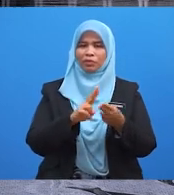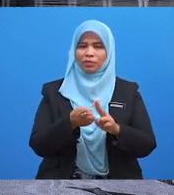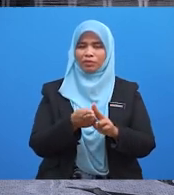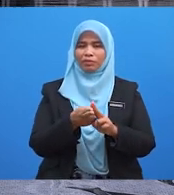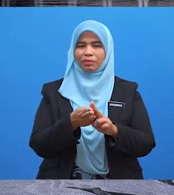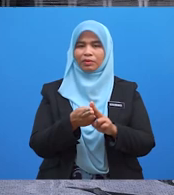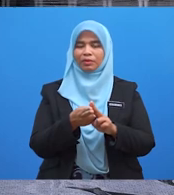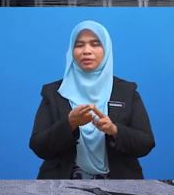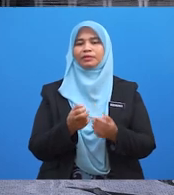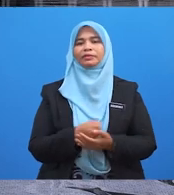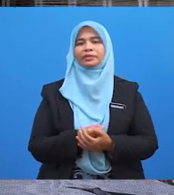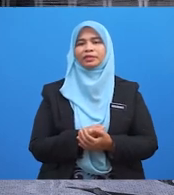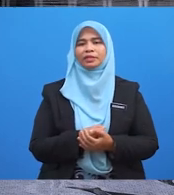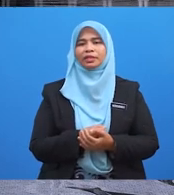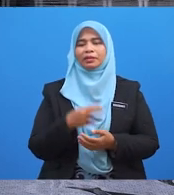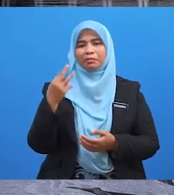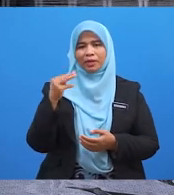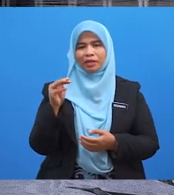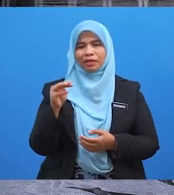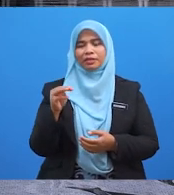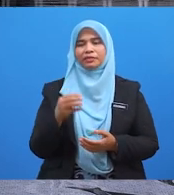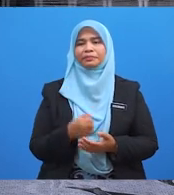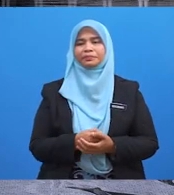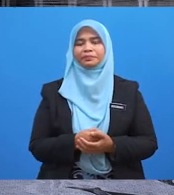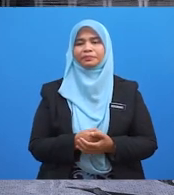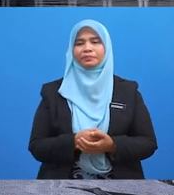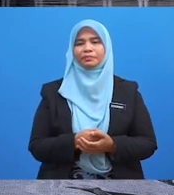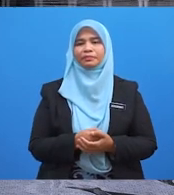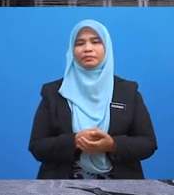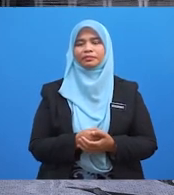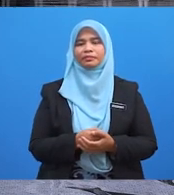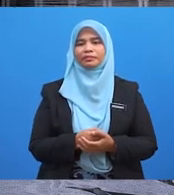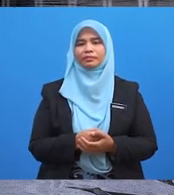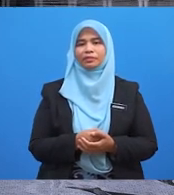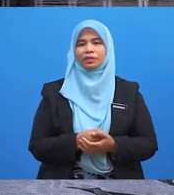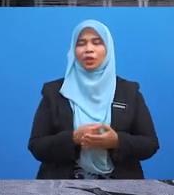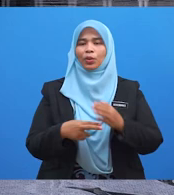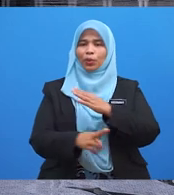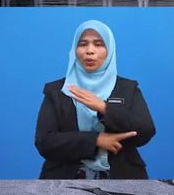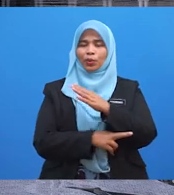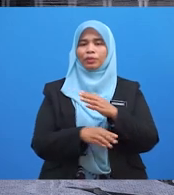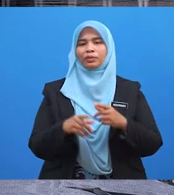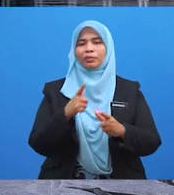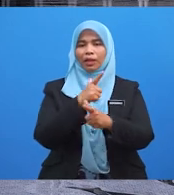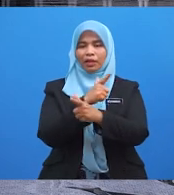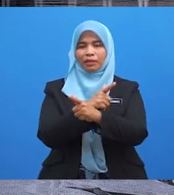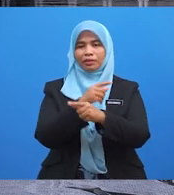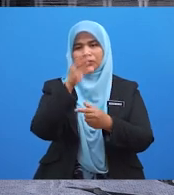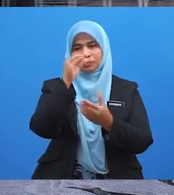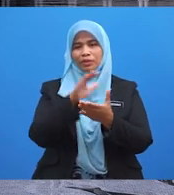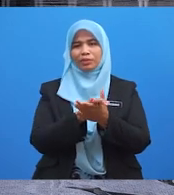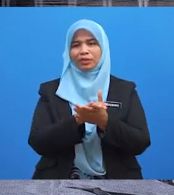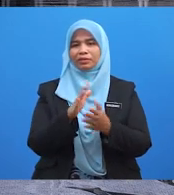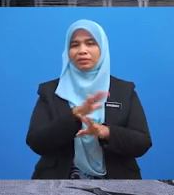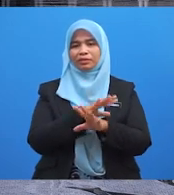daripada harus menjadi sunat, makruh dan haram, maka hukum melarang suami